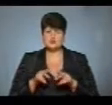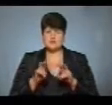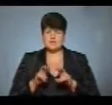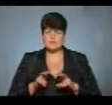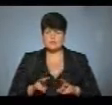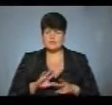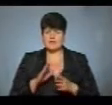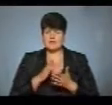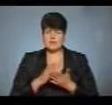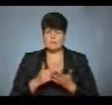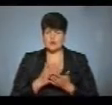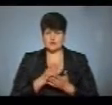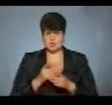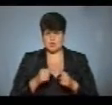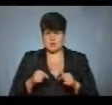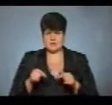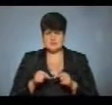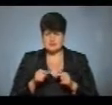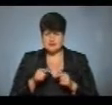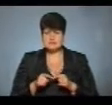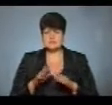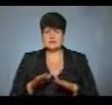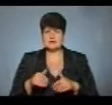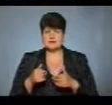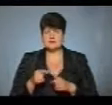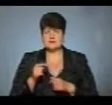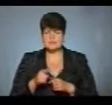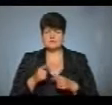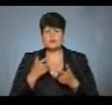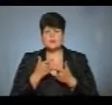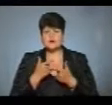є політичною організацією, ми їй надали